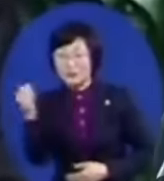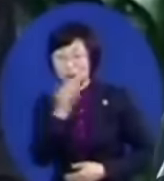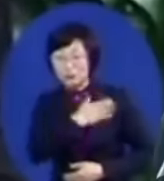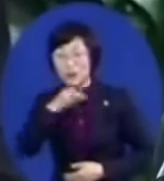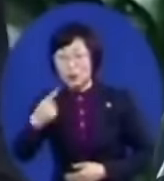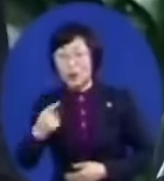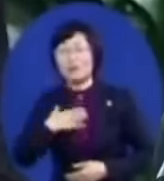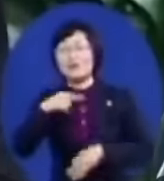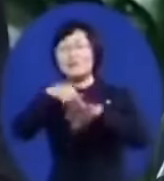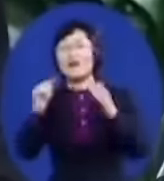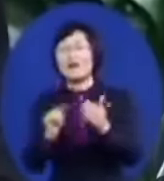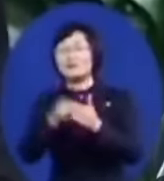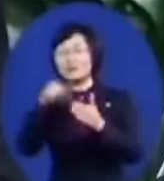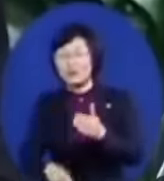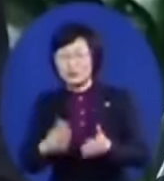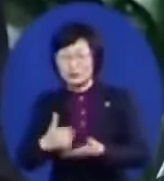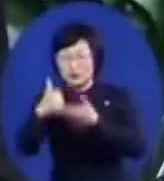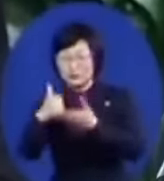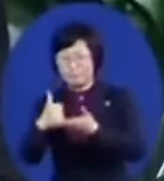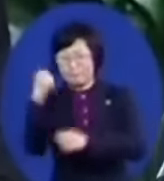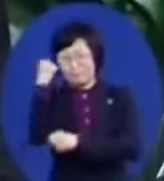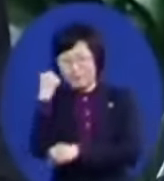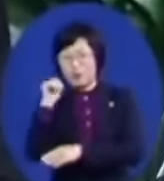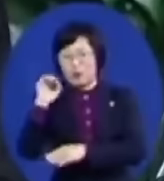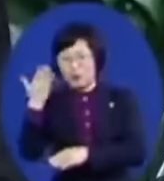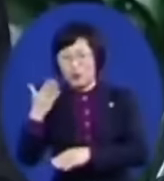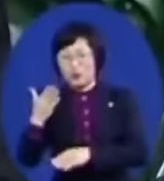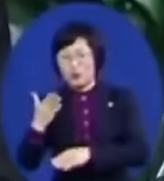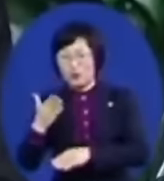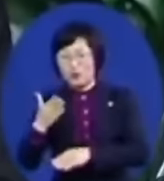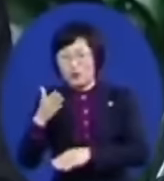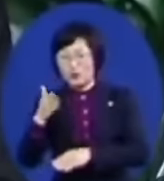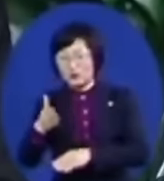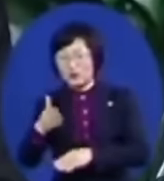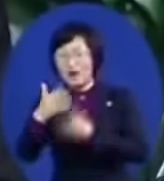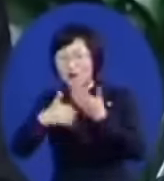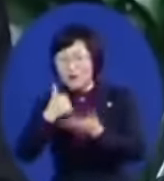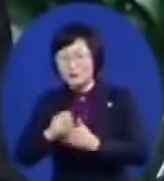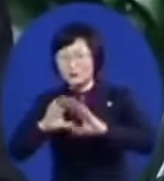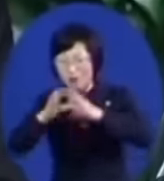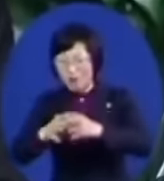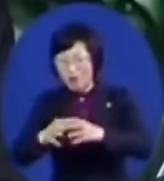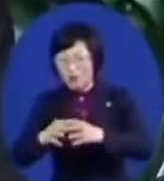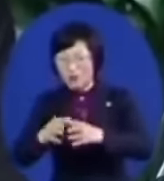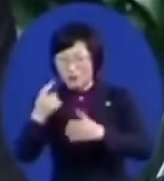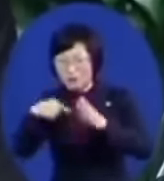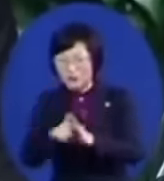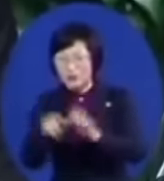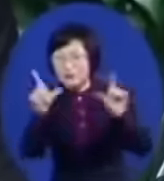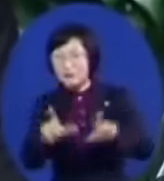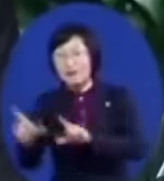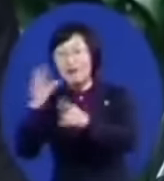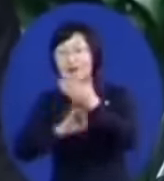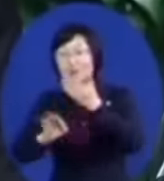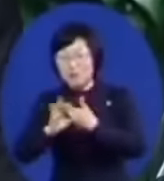내 마음속에 주님이 중심에 서이고 내가 그 나라와 그 일을 먼저 구하는 삶을 살면은 있으면 있을수록